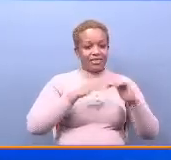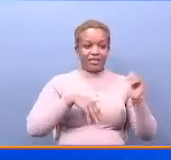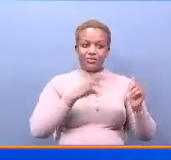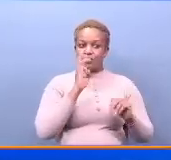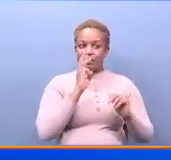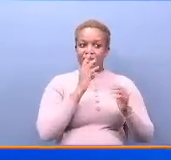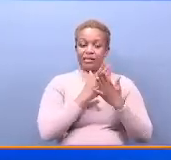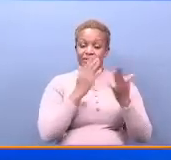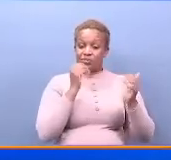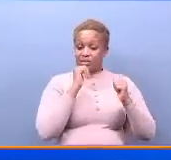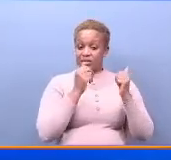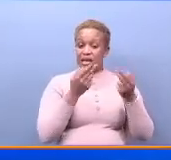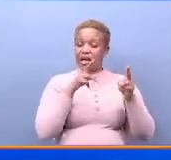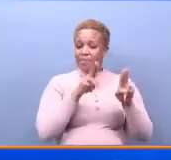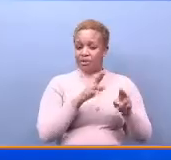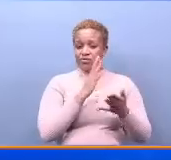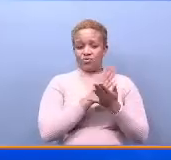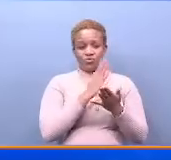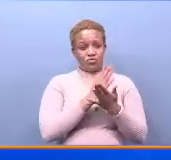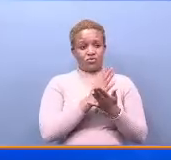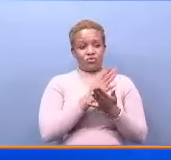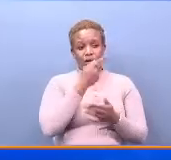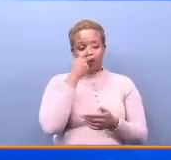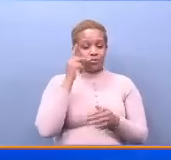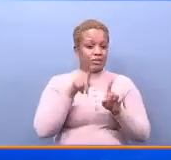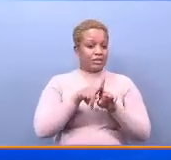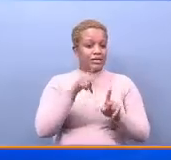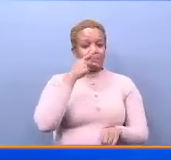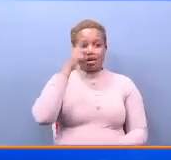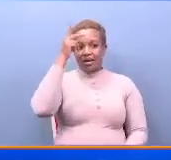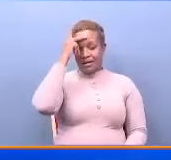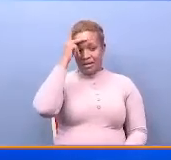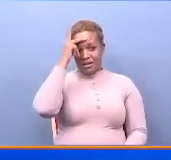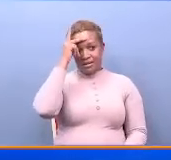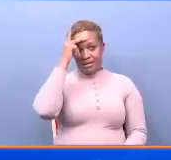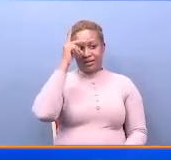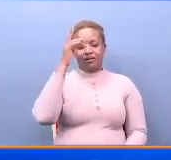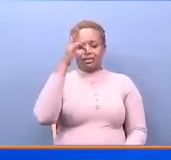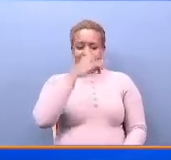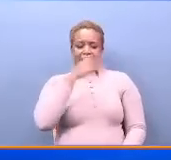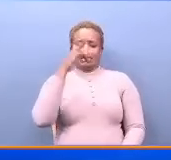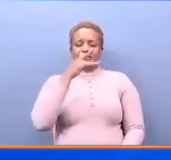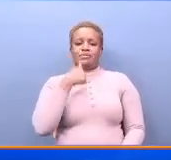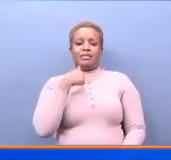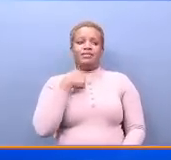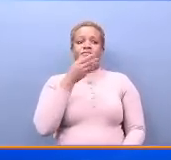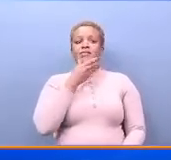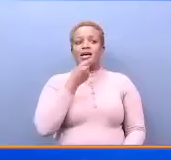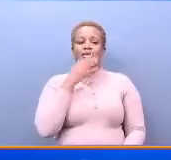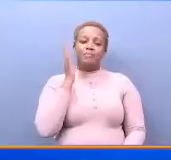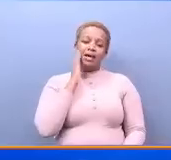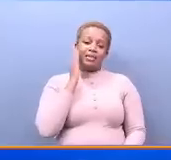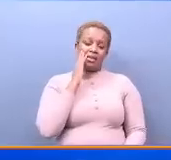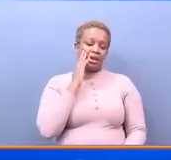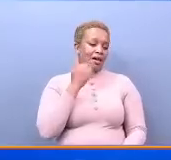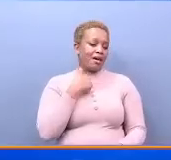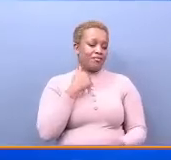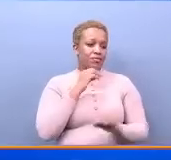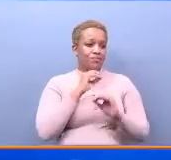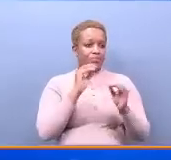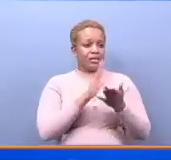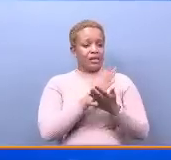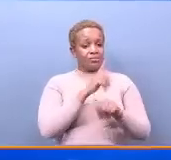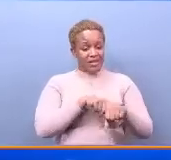pia kama mzazi ilimgusa. Unajua mimi sina mzazi. Sina baba wala sina mama. So yeye anasimama saa nyingine mara